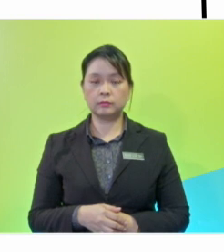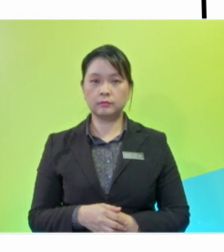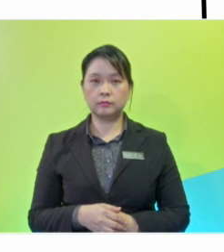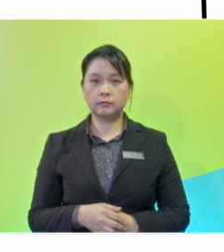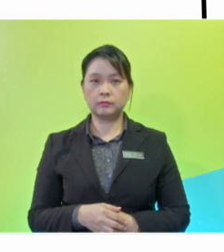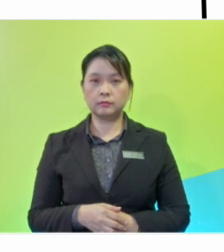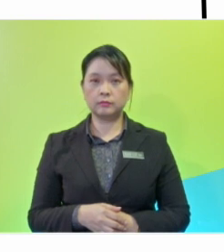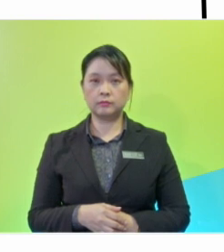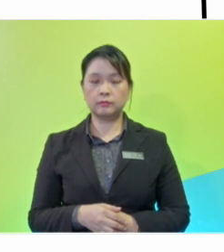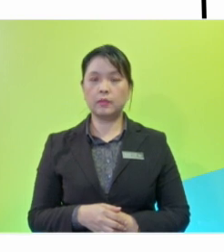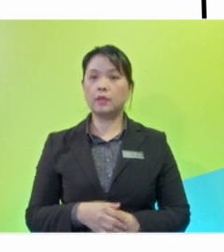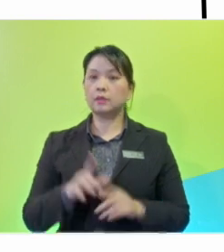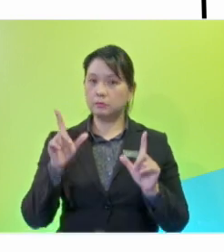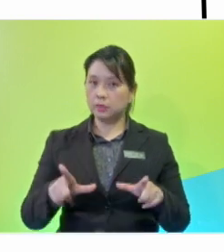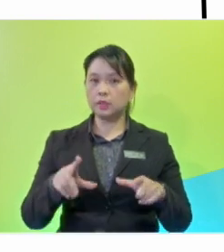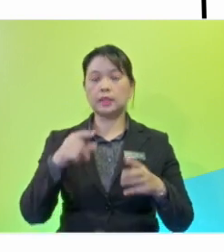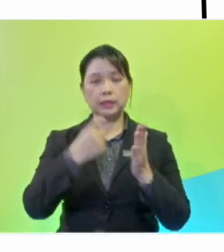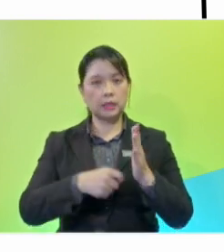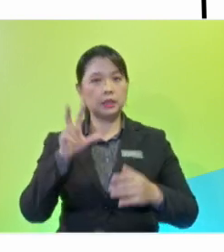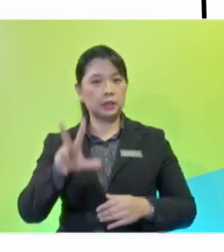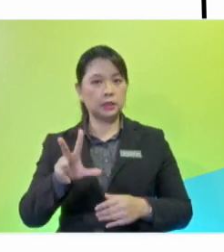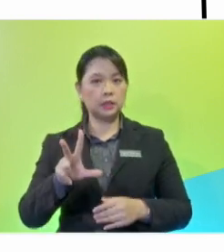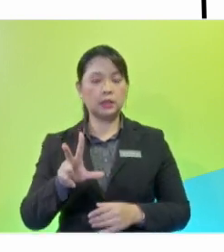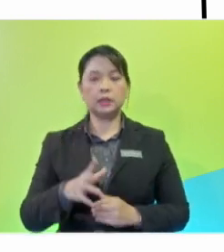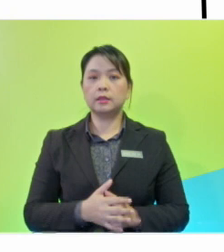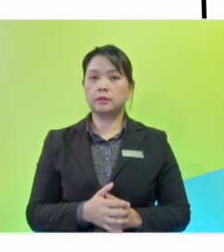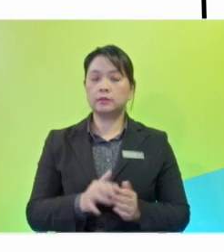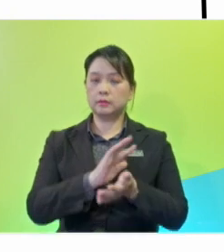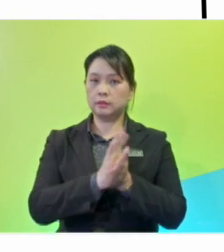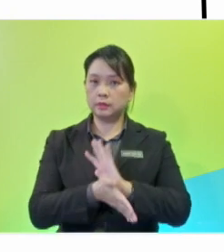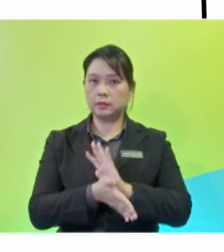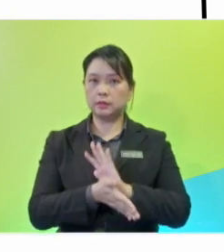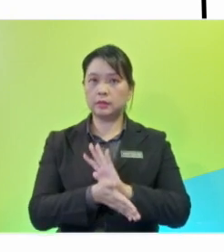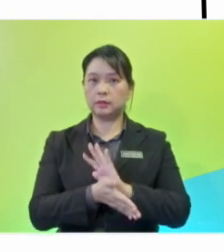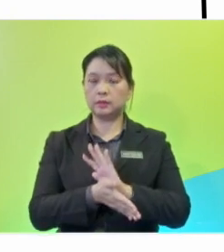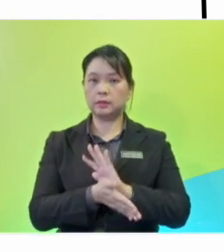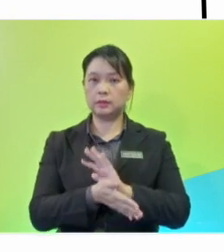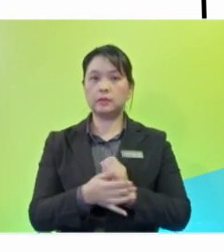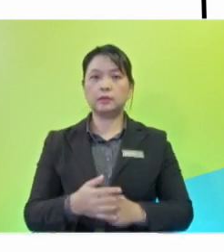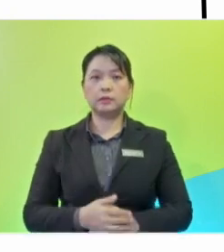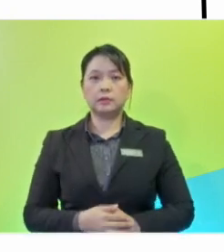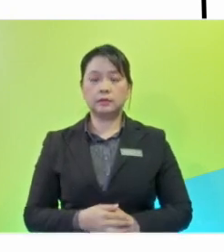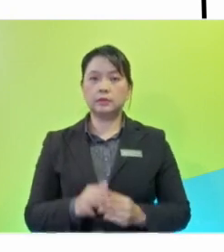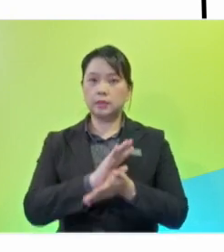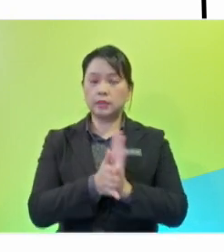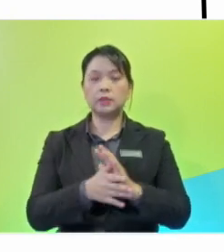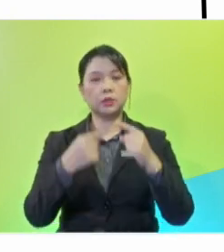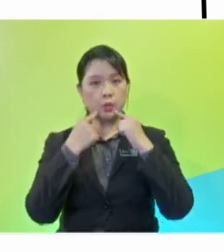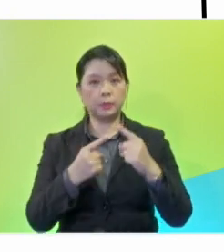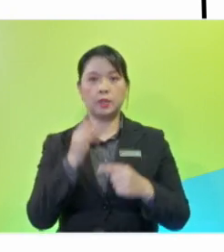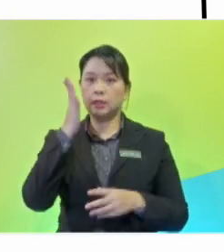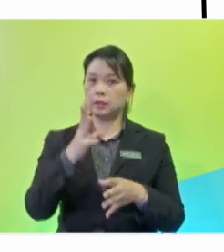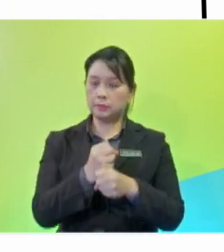kita masukkan pula nilai 3 Oke jadi -9 tolak 5/3 maka jawaban deh